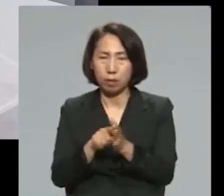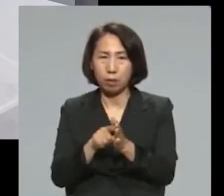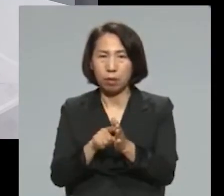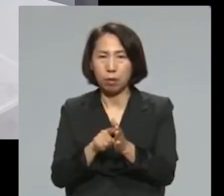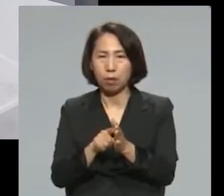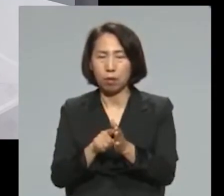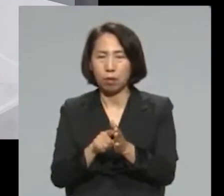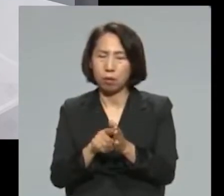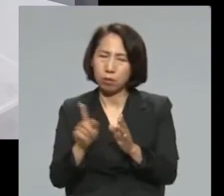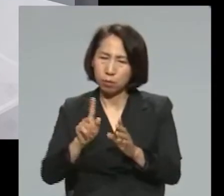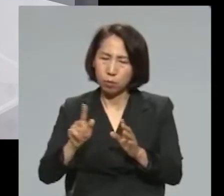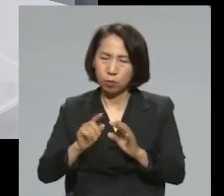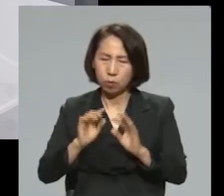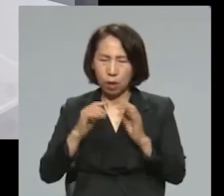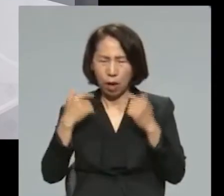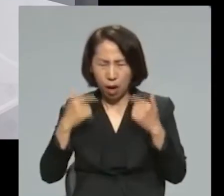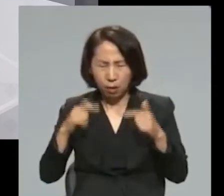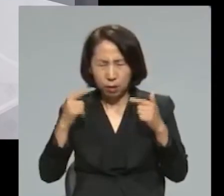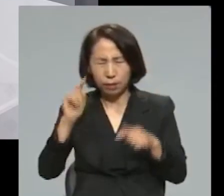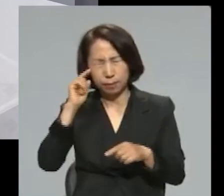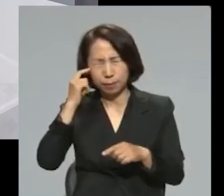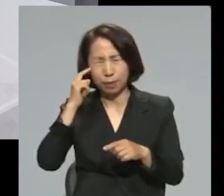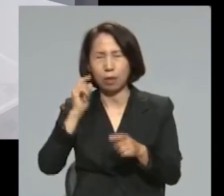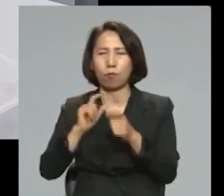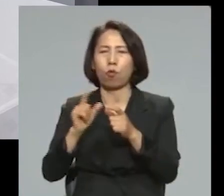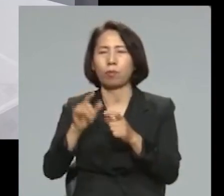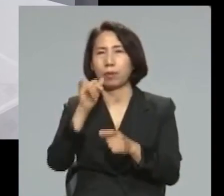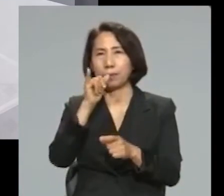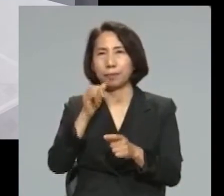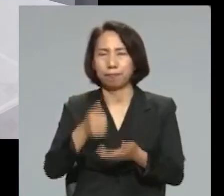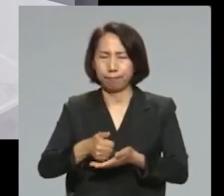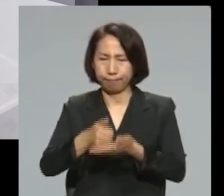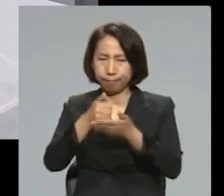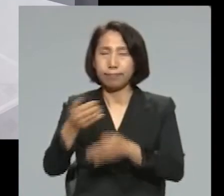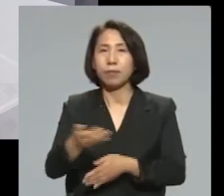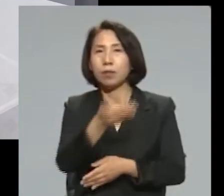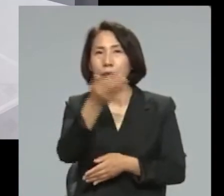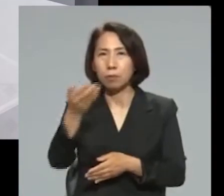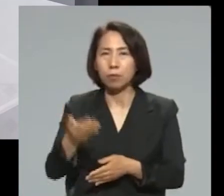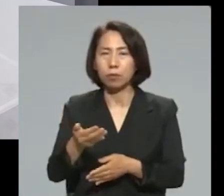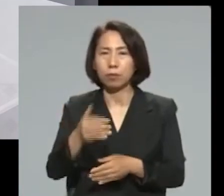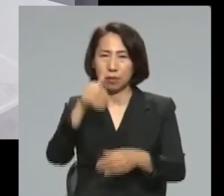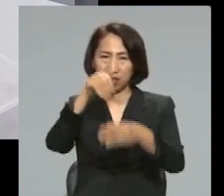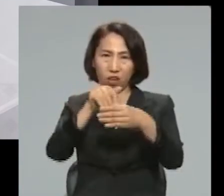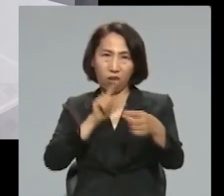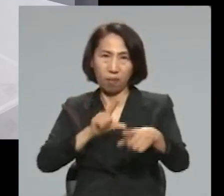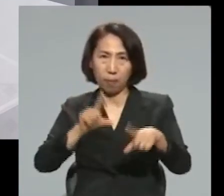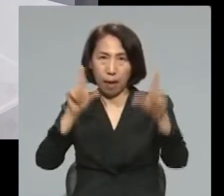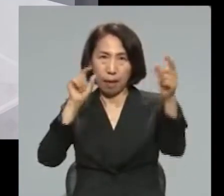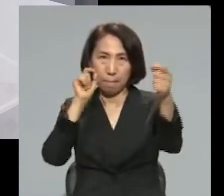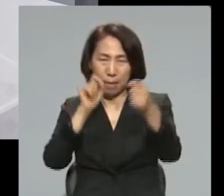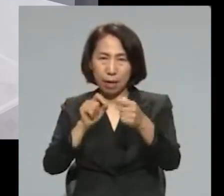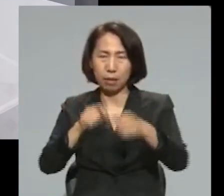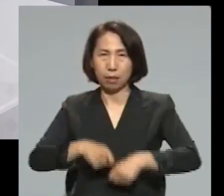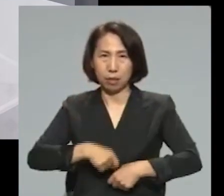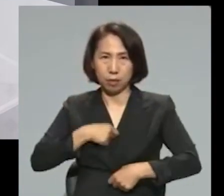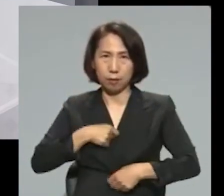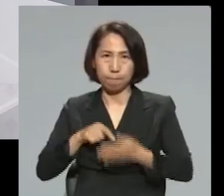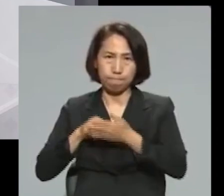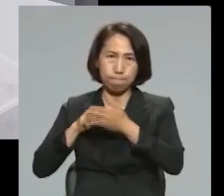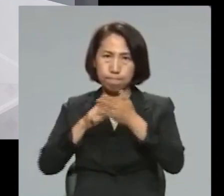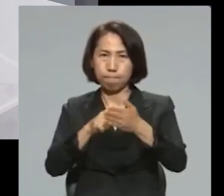있었는지 뒤돌아봅니다. 존경하는 고령군민 여러분, 결전의 날이 다가오고 있습니다. 정직하고 뚝심